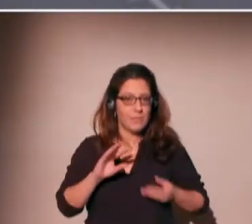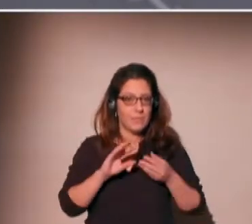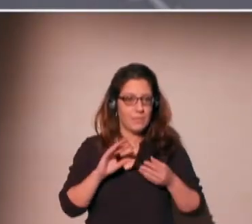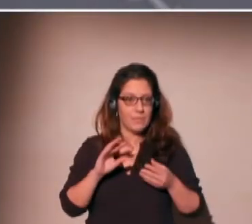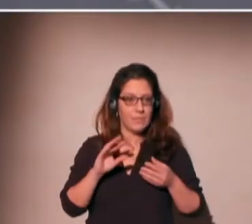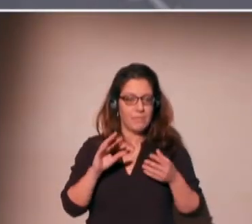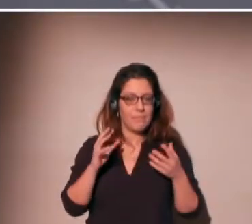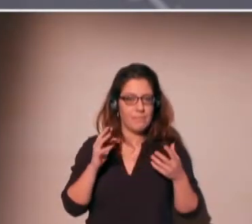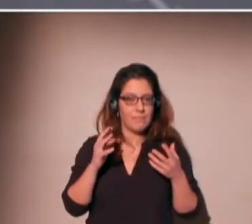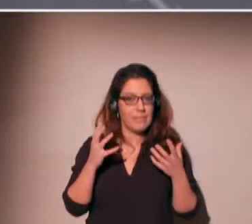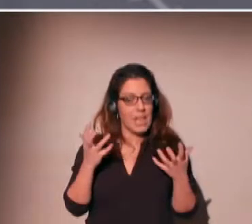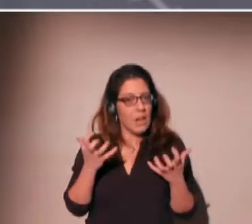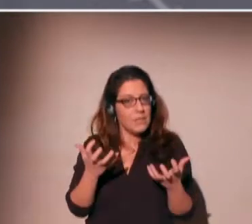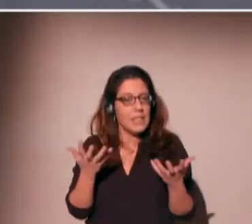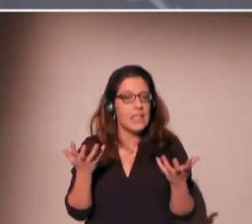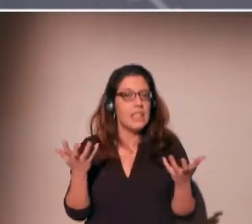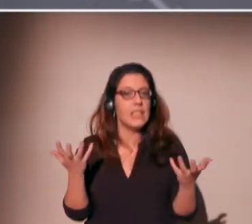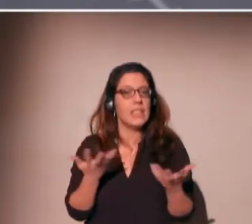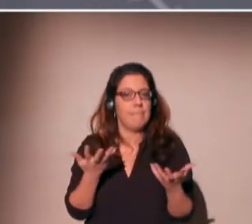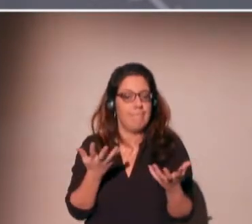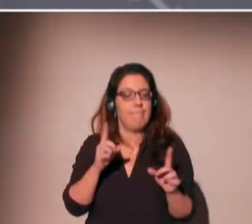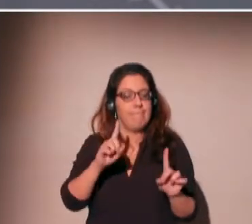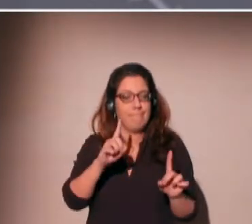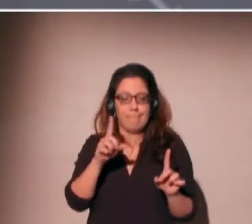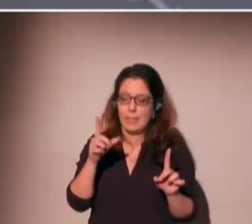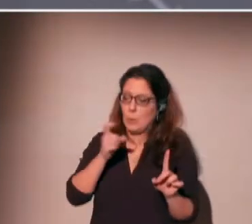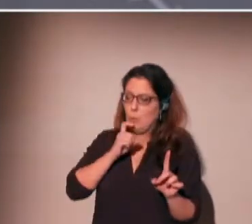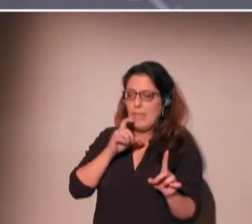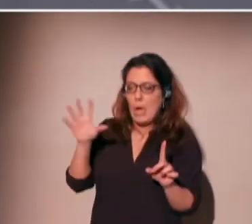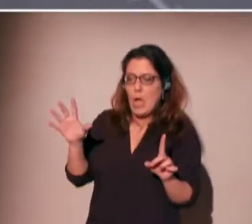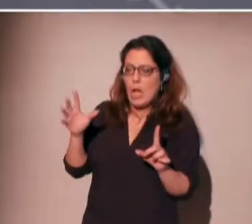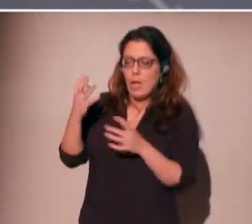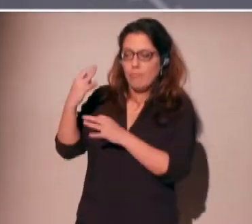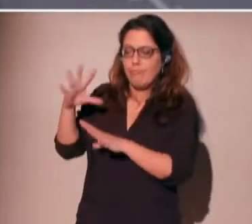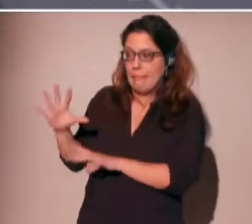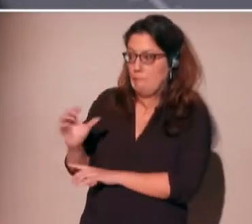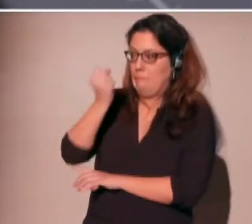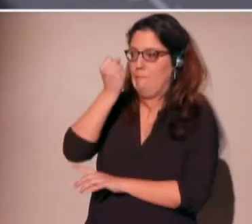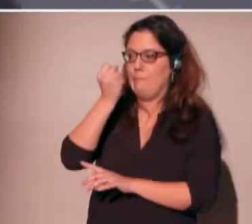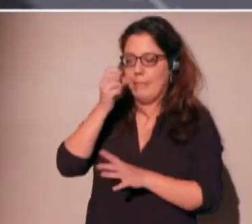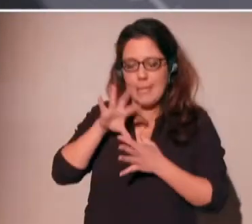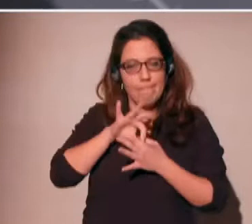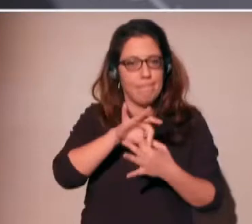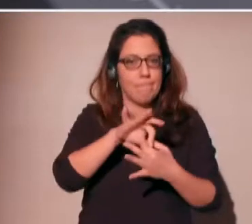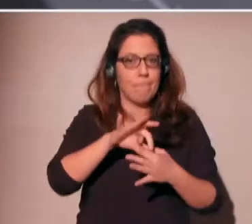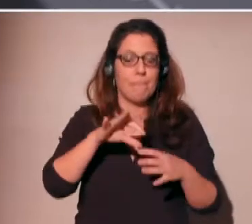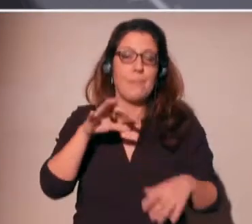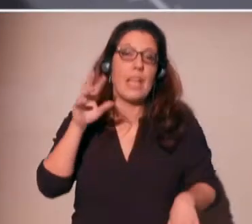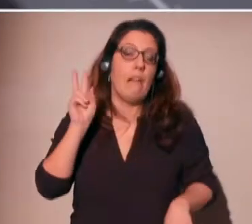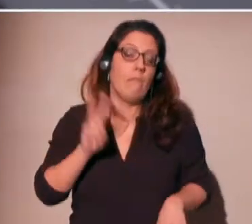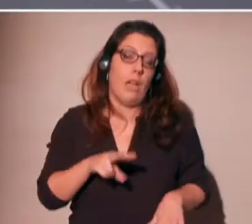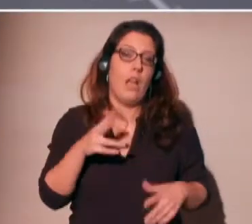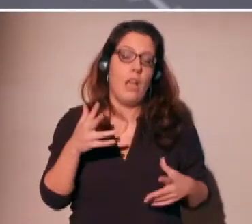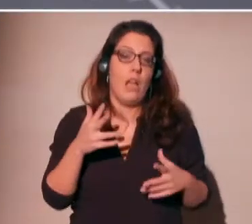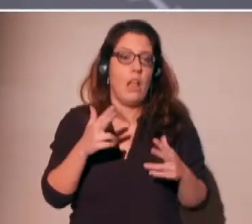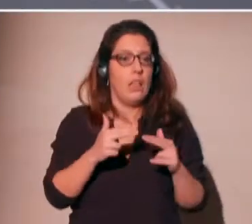Ce que j'aimerais faire, c'est reprendre et insister sur quelque chose qu'a dit Joshua, c'est-à-dire que nous en sommes encore loin. Nous sommes encore loin du